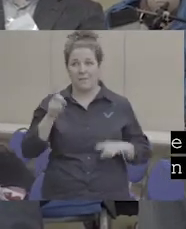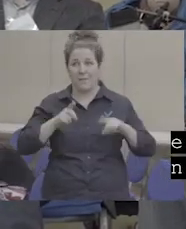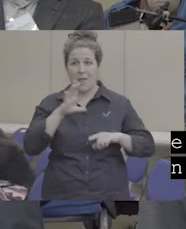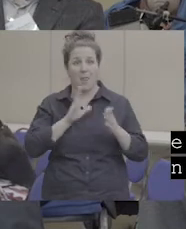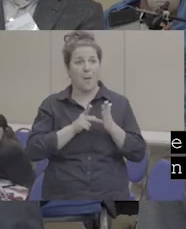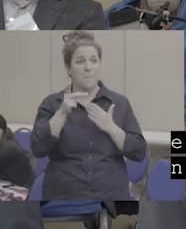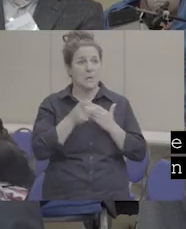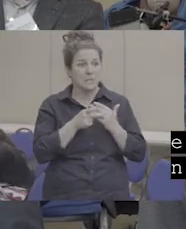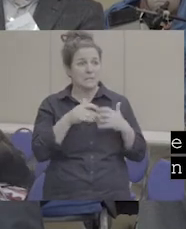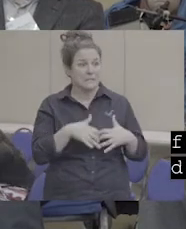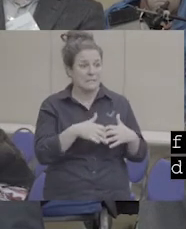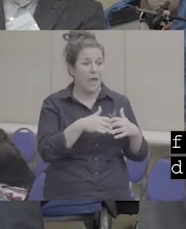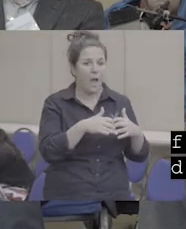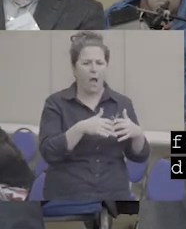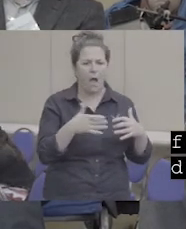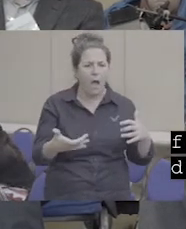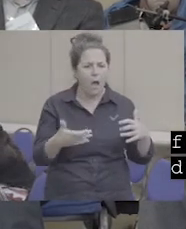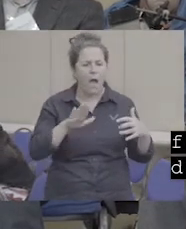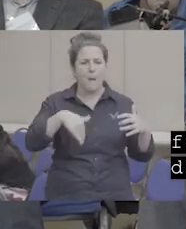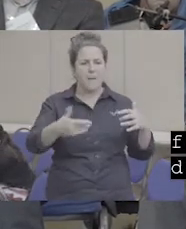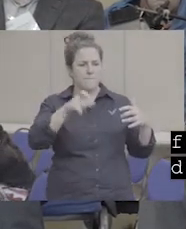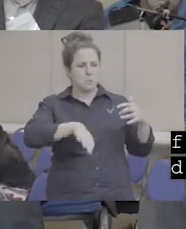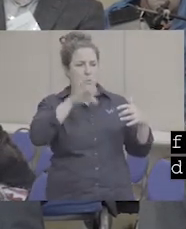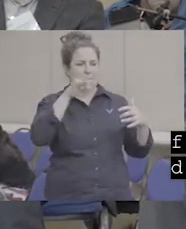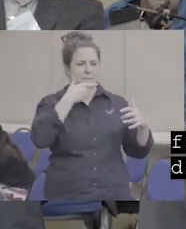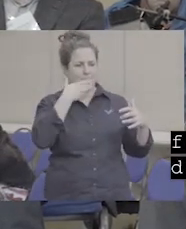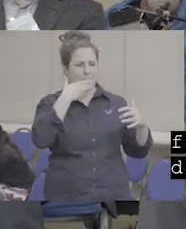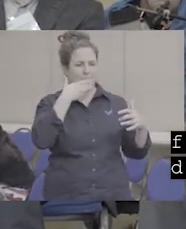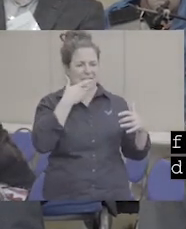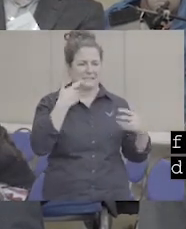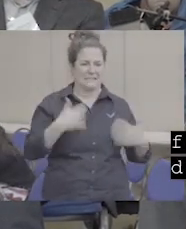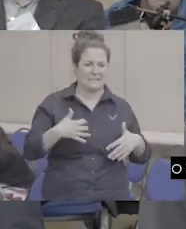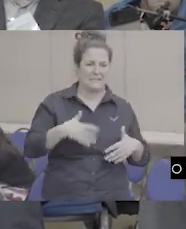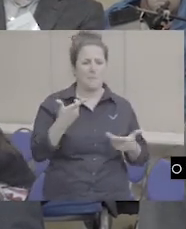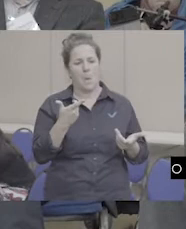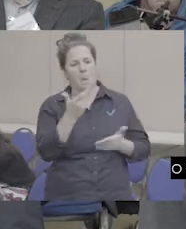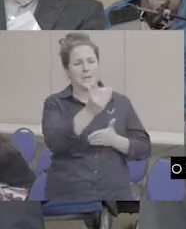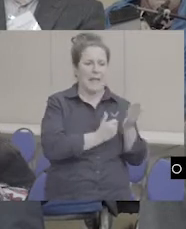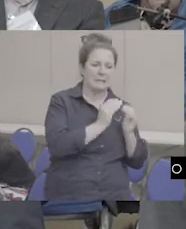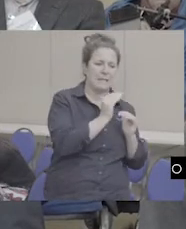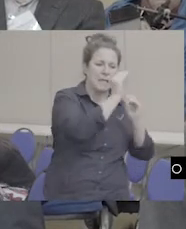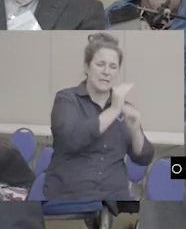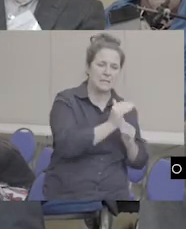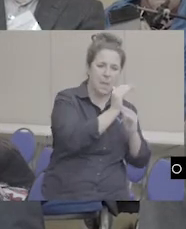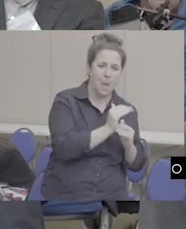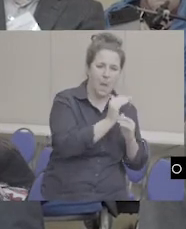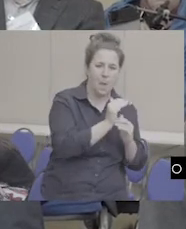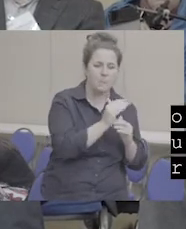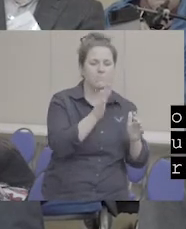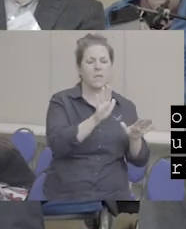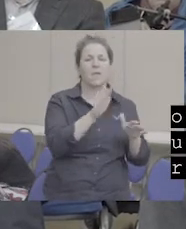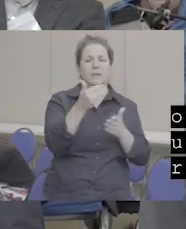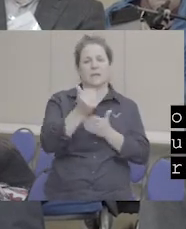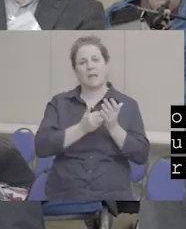projets qui sont nés. Puis tout ça, des fois, ils doivent faire des choix assez déchirants entre, on va garder les ascensiers, on va garder